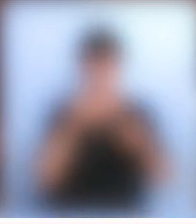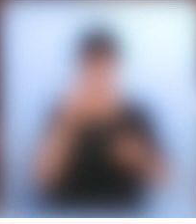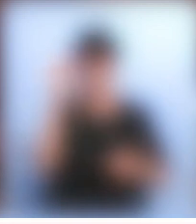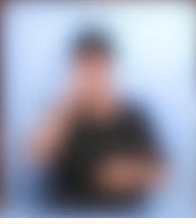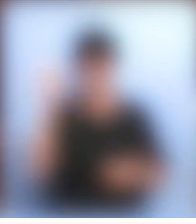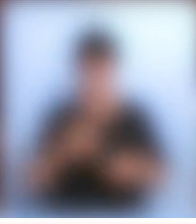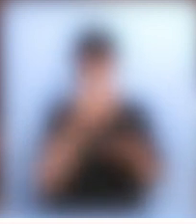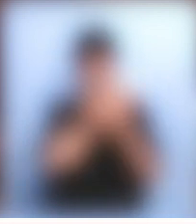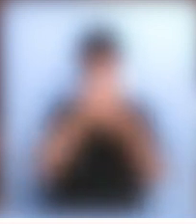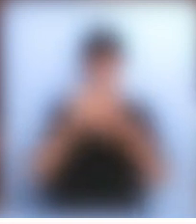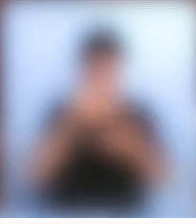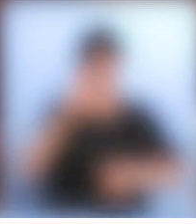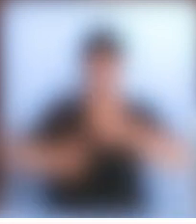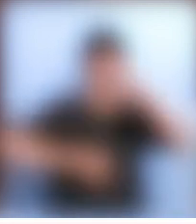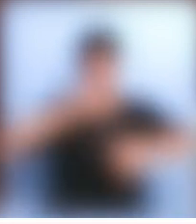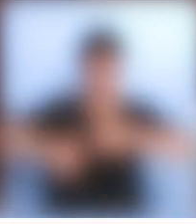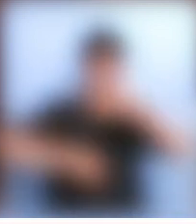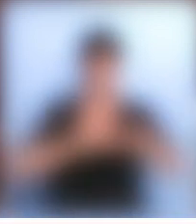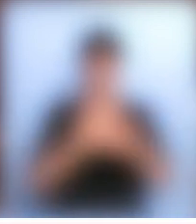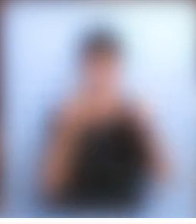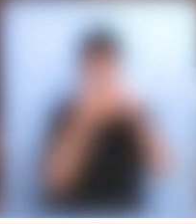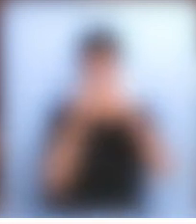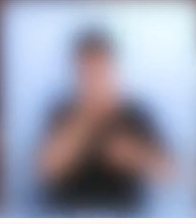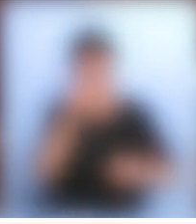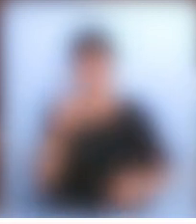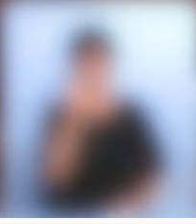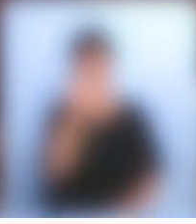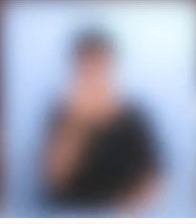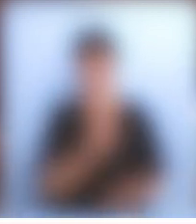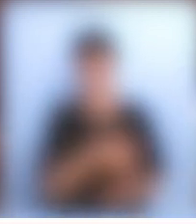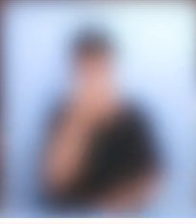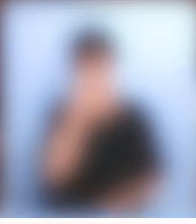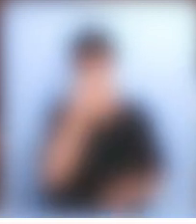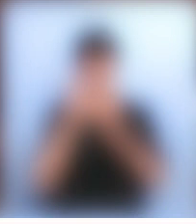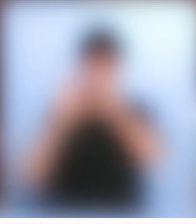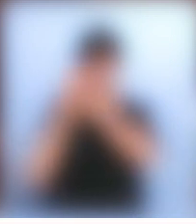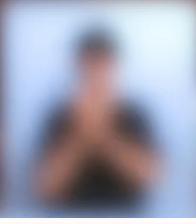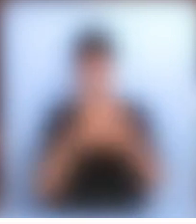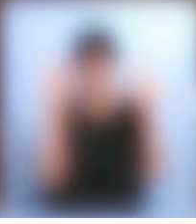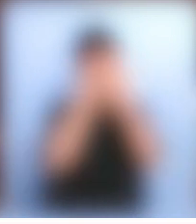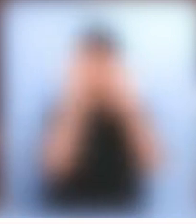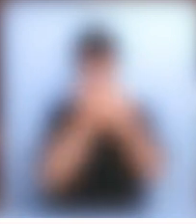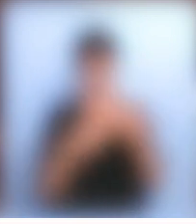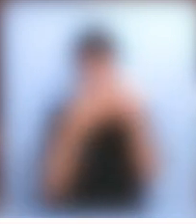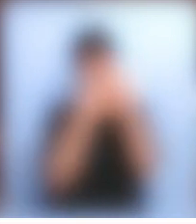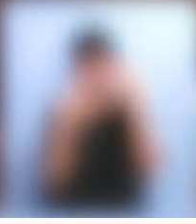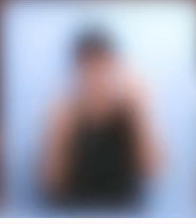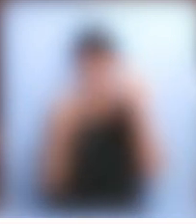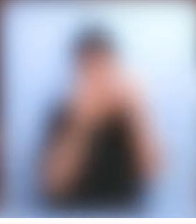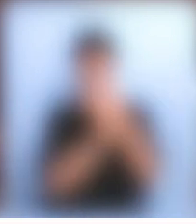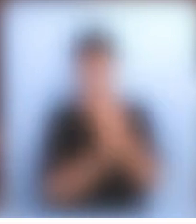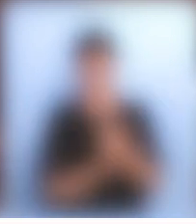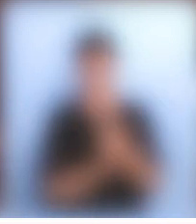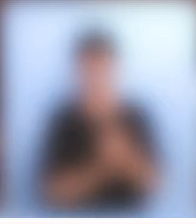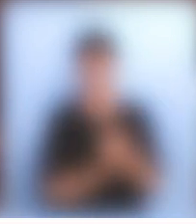率，即是花不多錢的認知率是低的。而港台電視 31A 在2018年1月